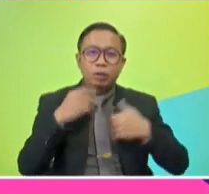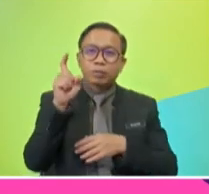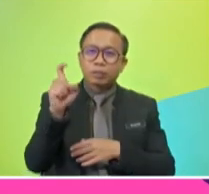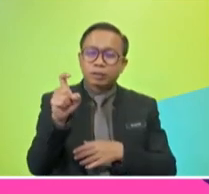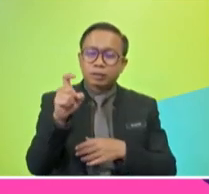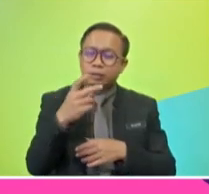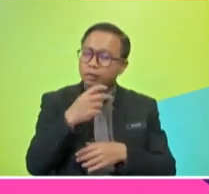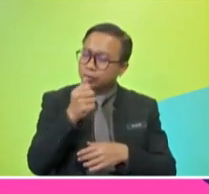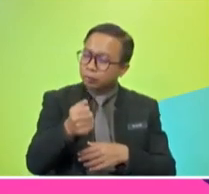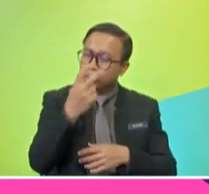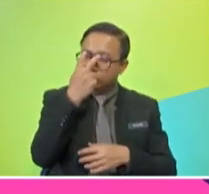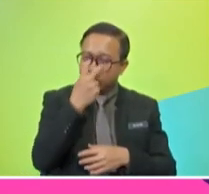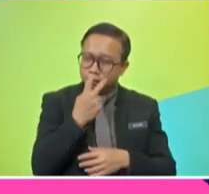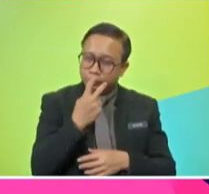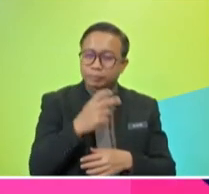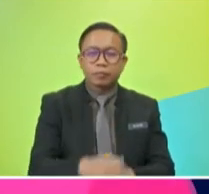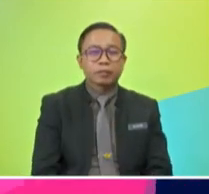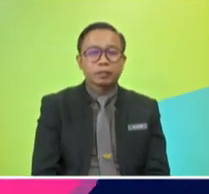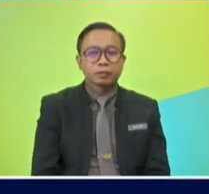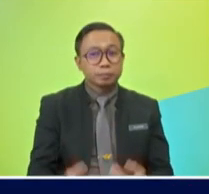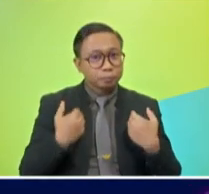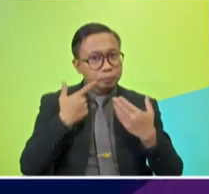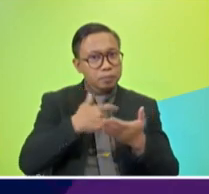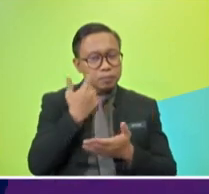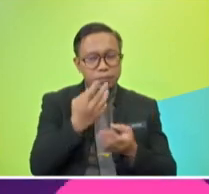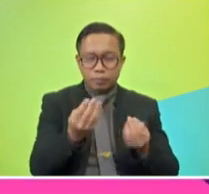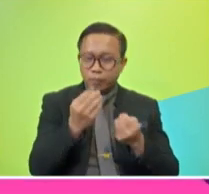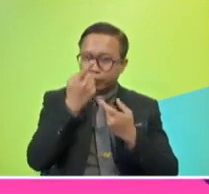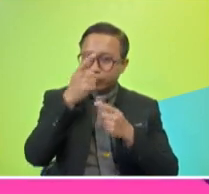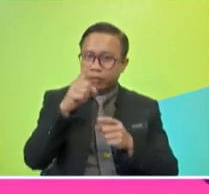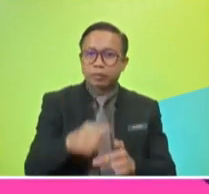sedih oke Ada lagi siapa